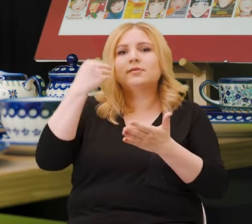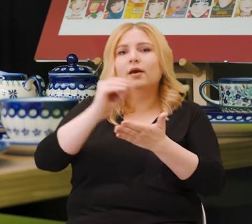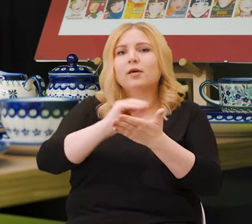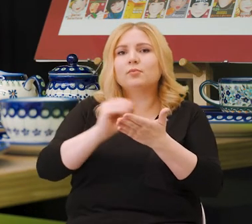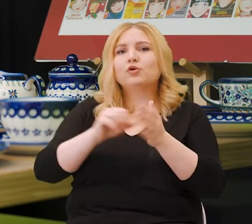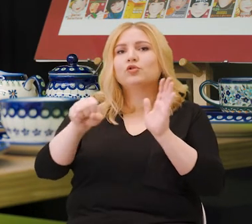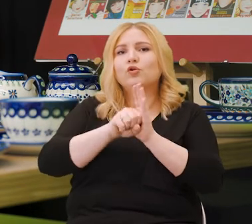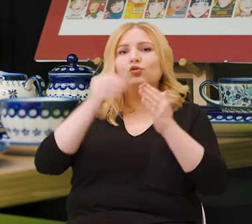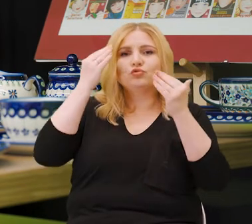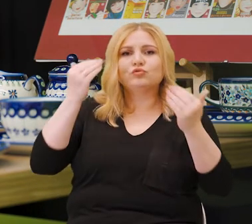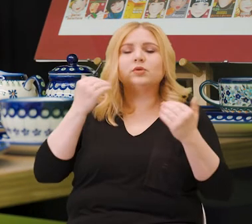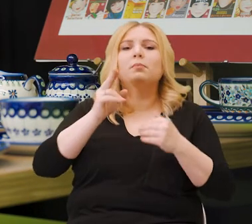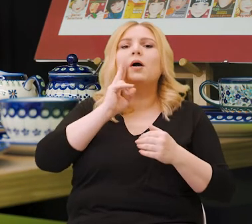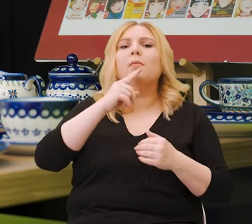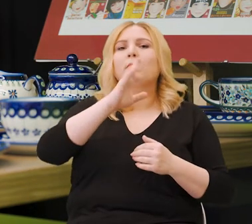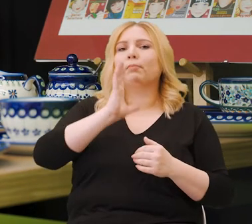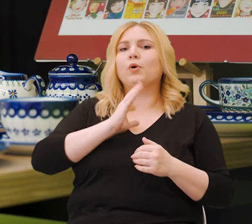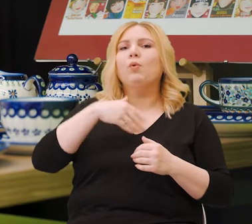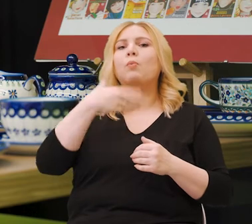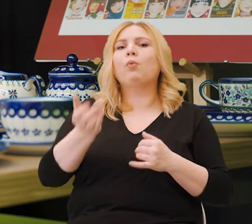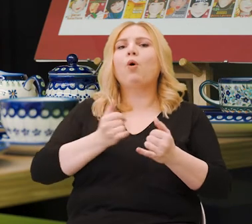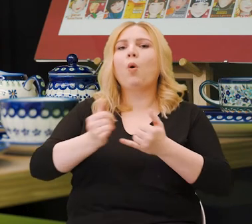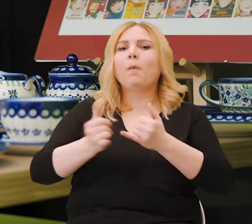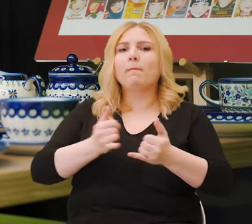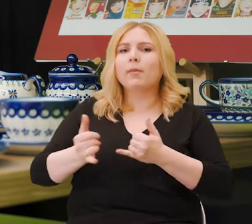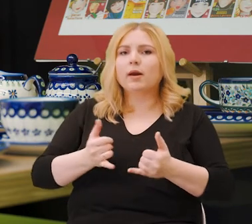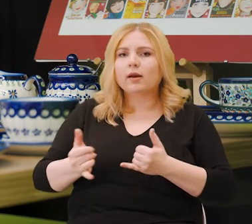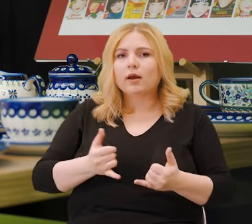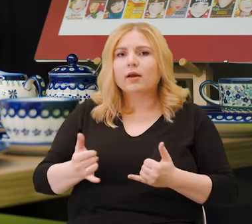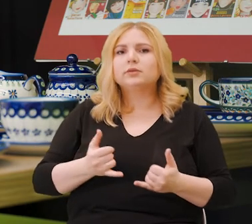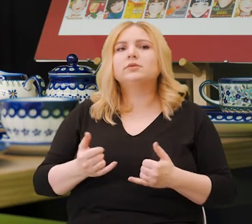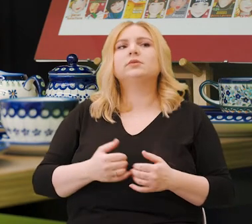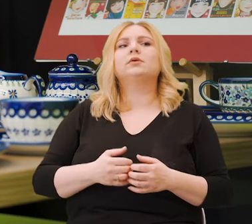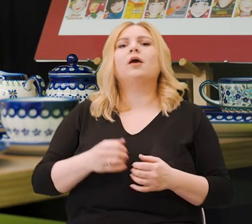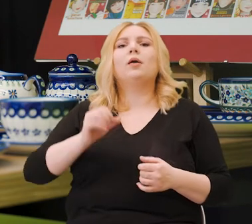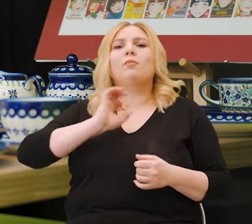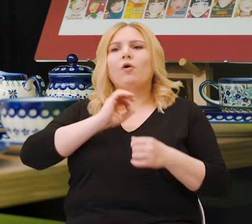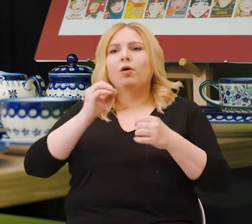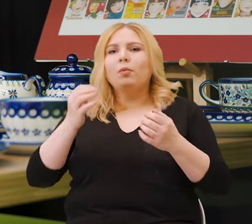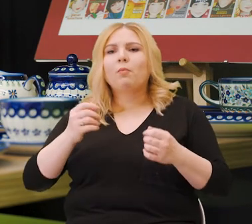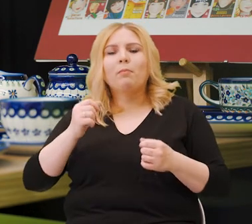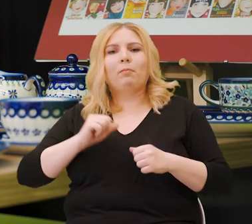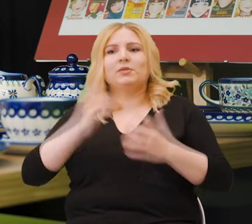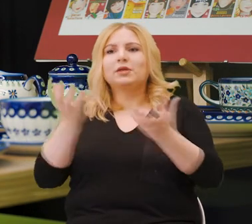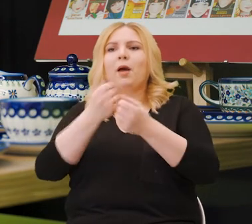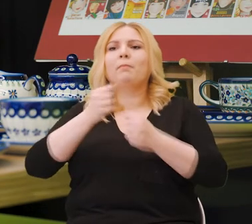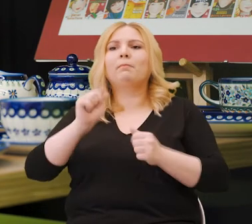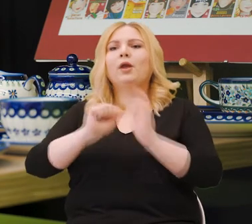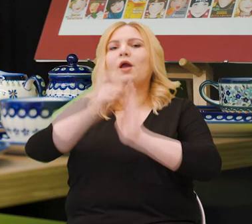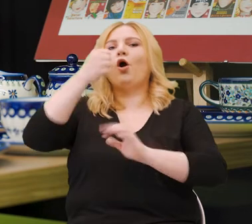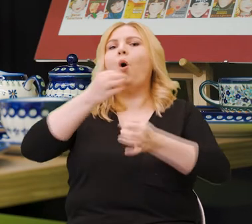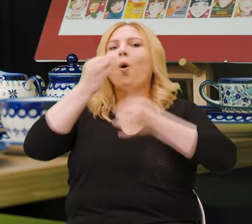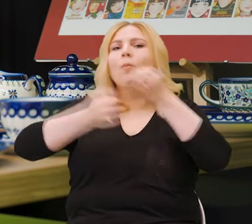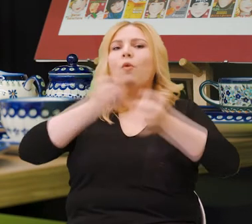życiu liścik pisany do szpitala, kiedy mama była po operacji wrzodu żołądka, albo pierwsze opowiadanie